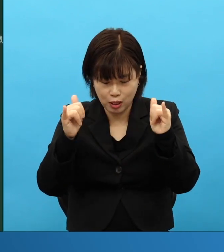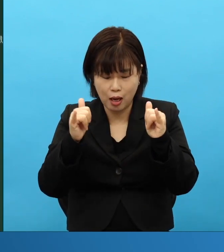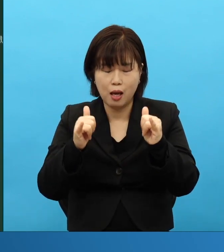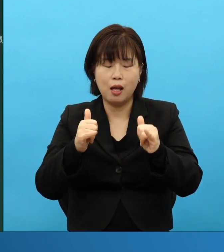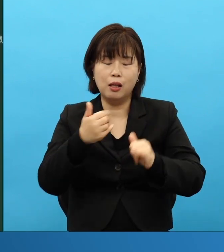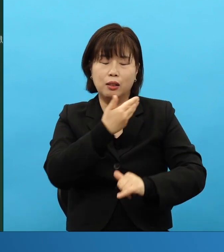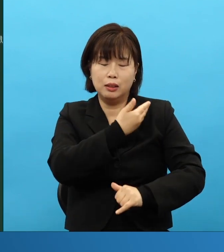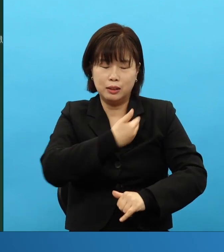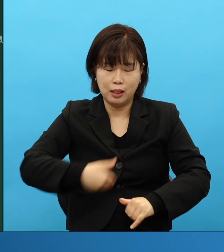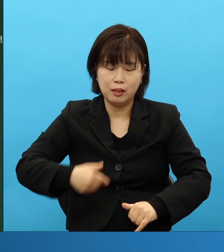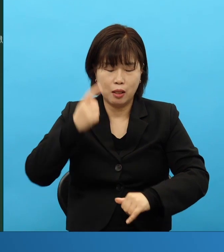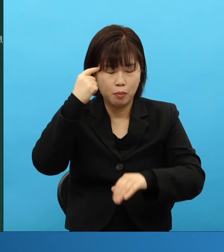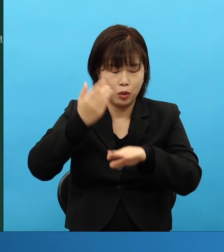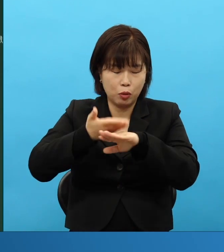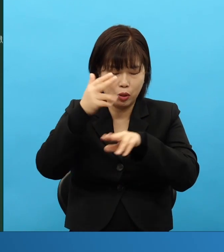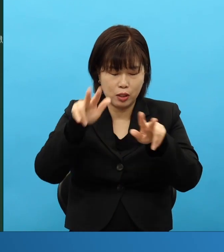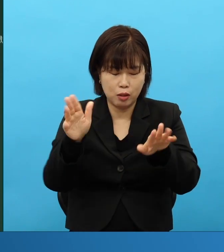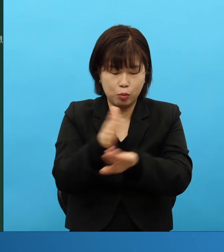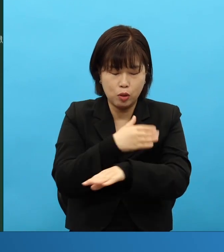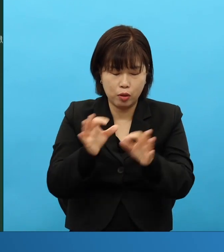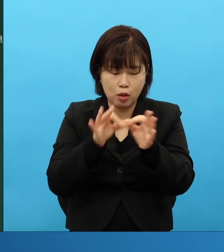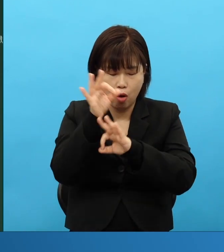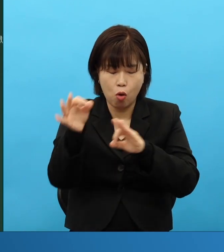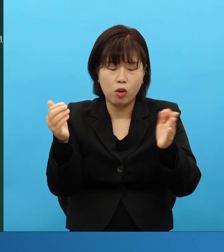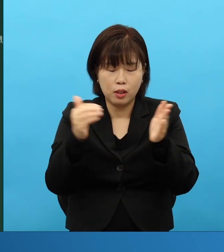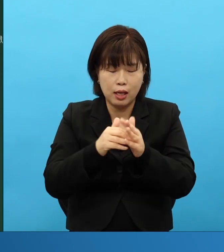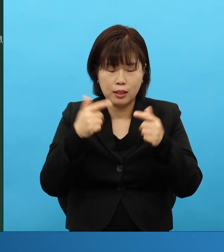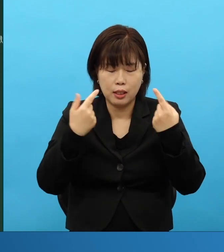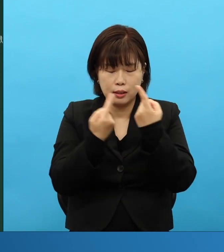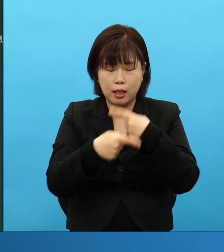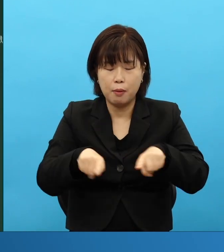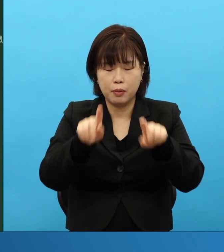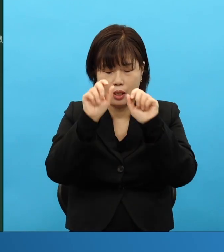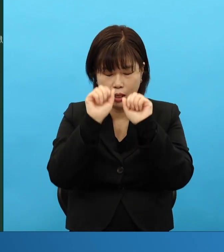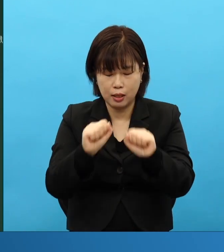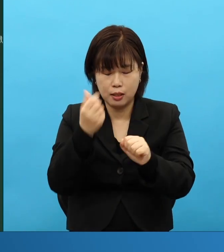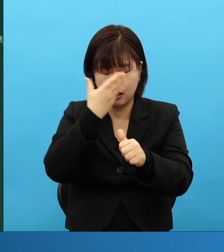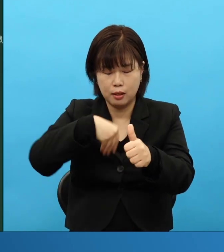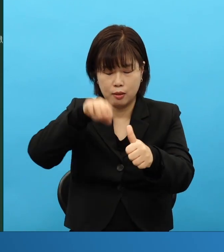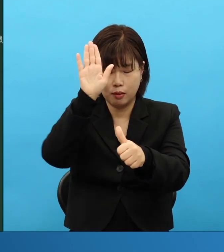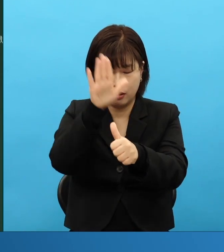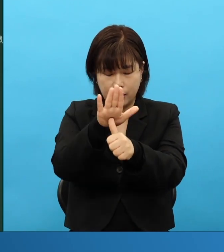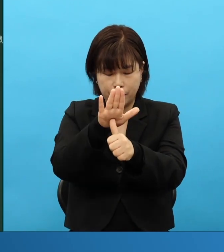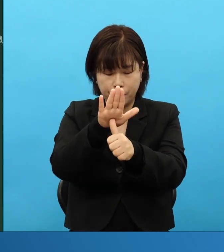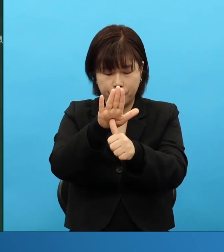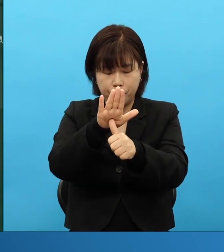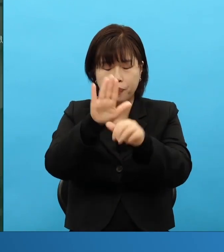these 이제로 remnants, 영원토록 함께 계실지어다. be with now and always forever. Amen.